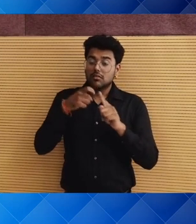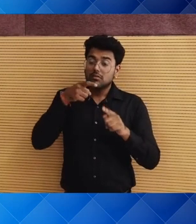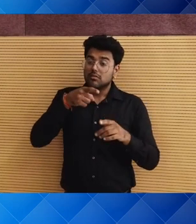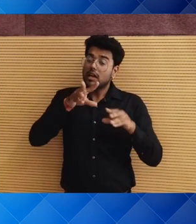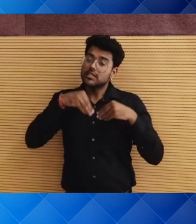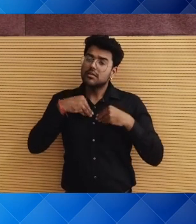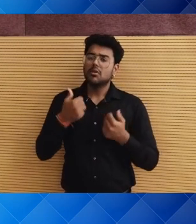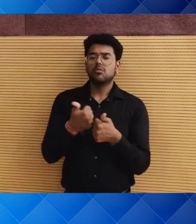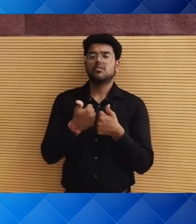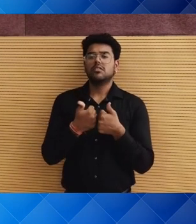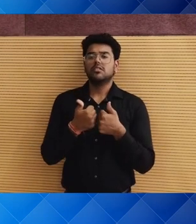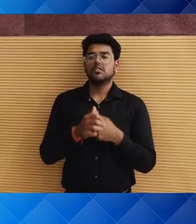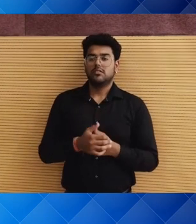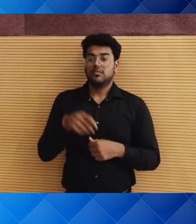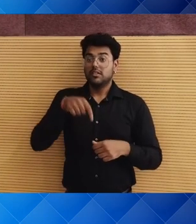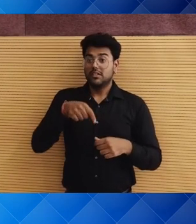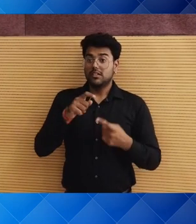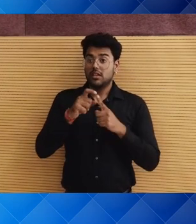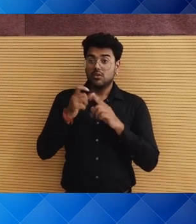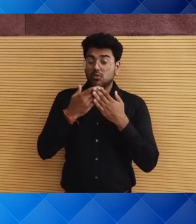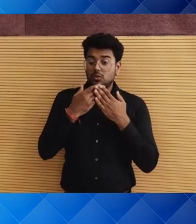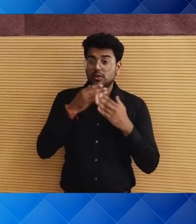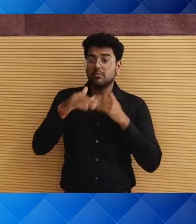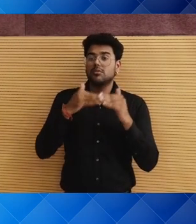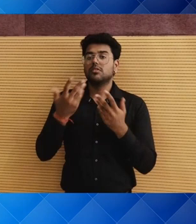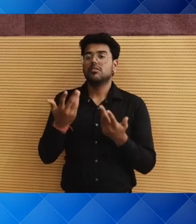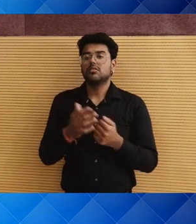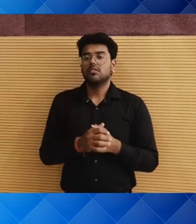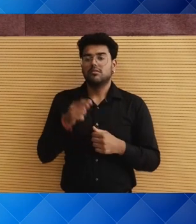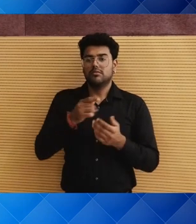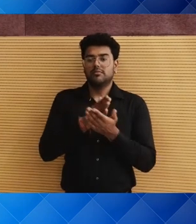है। हमारी इस शिक्षा पद्धति के मेरे दृष्टि से 2